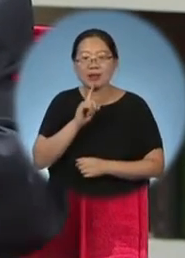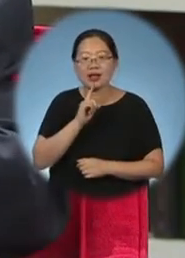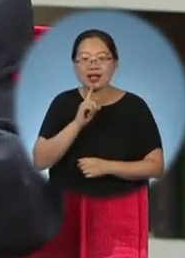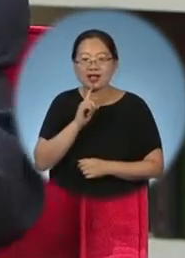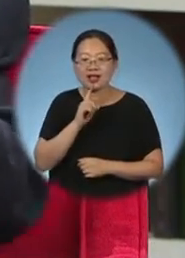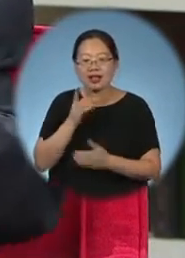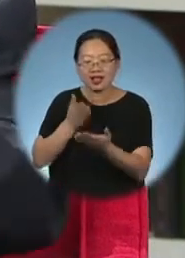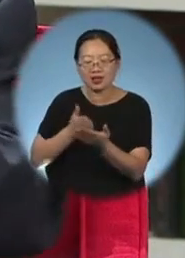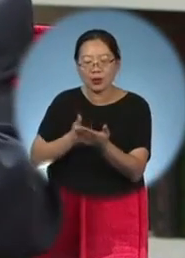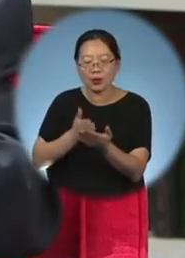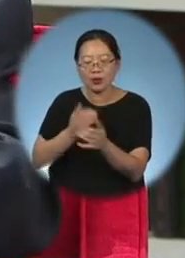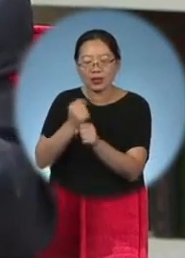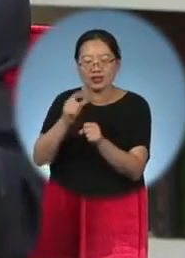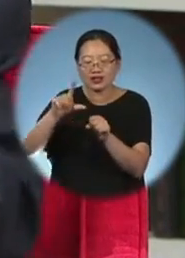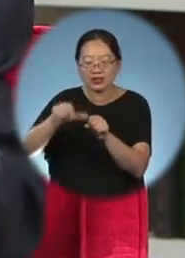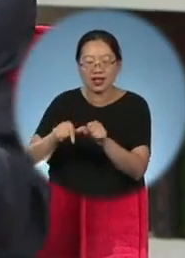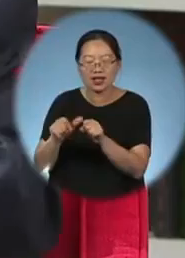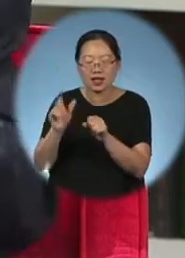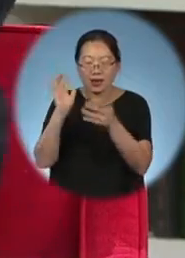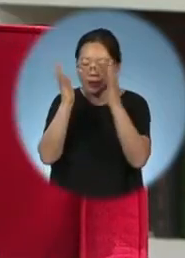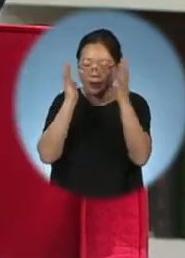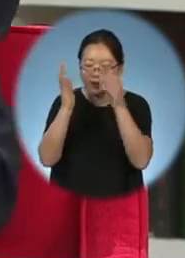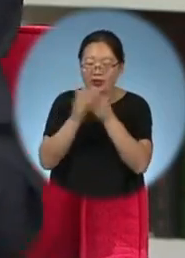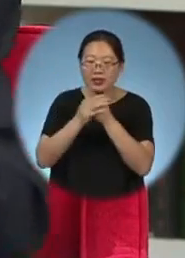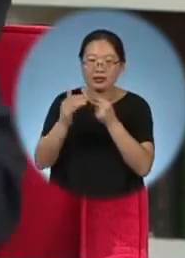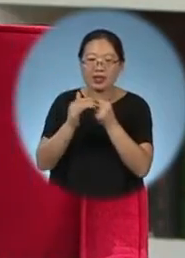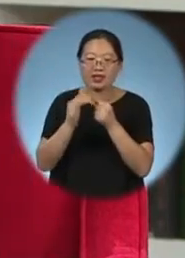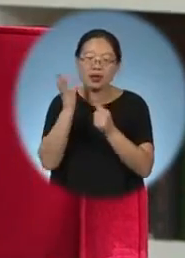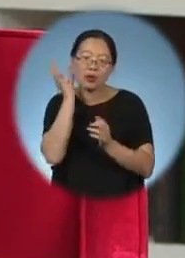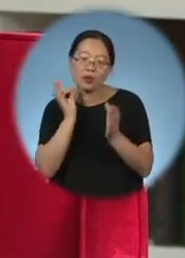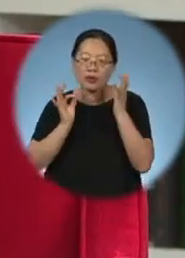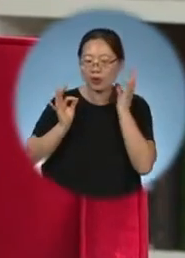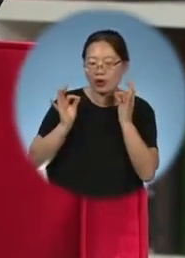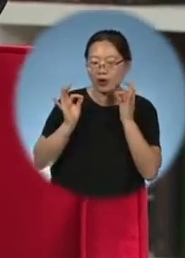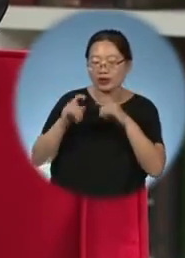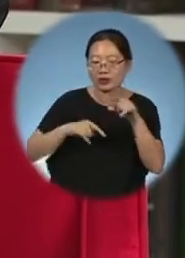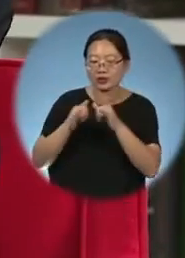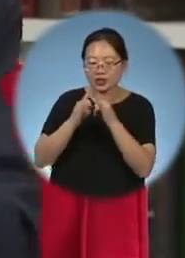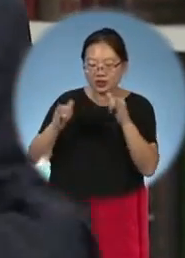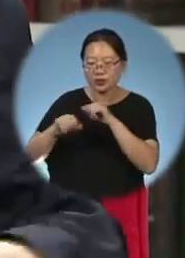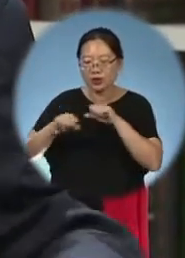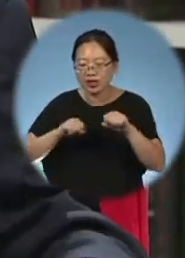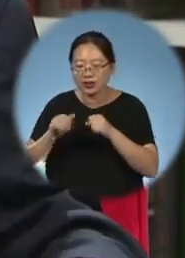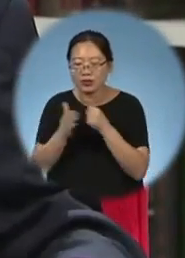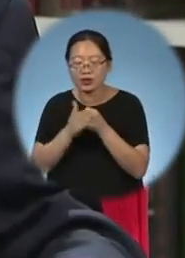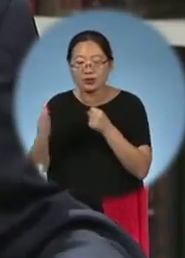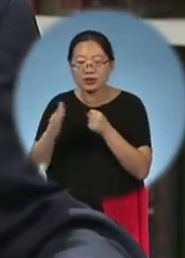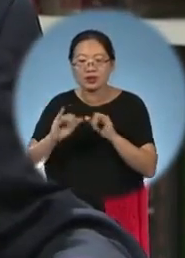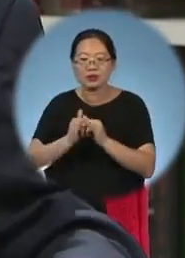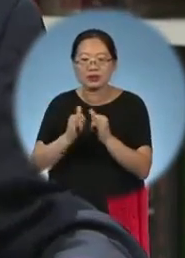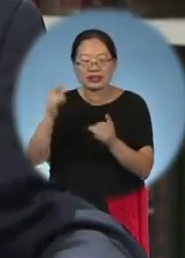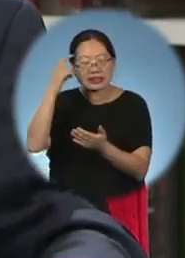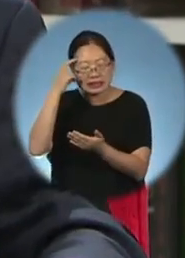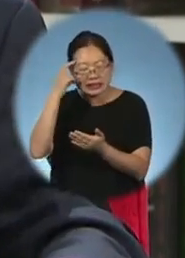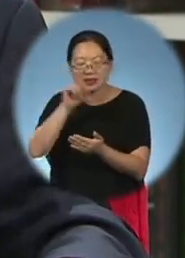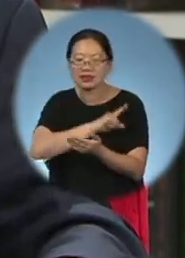여론 형성에서 왔다 갔다 하니까 예. 정치인들은 또 이걸 쫓아서 또 예. 왔다 갔다 하고 예. 이렇게 되는 거거든요. 그래서 국민이